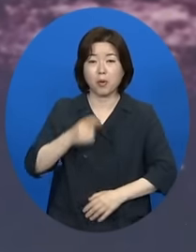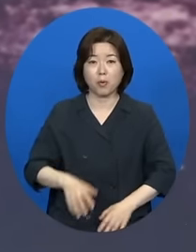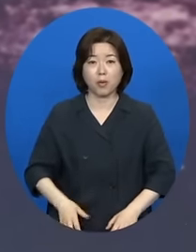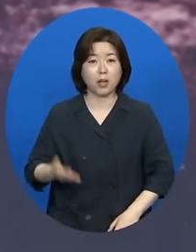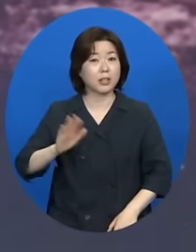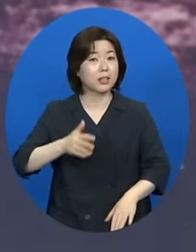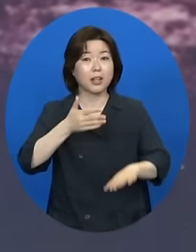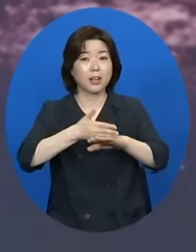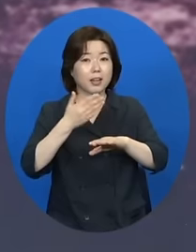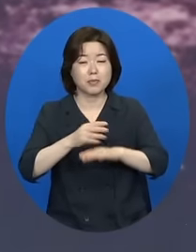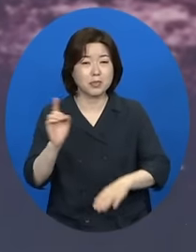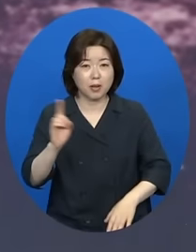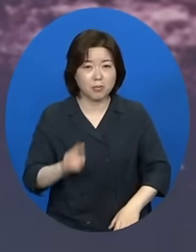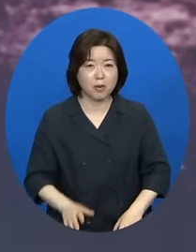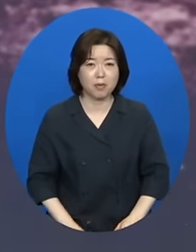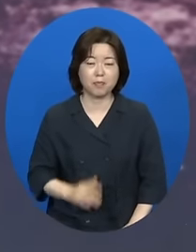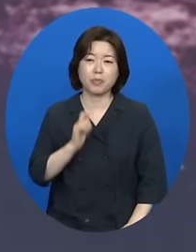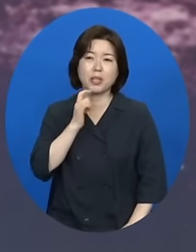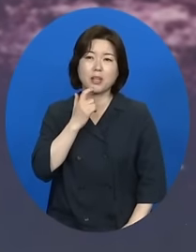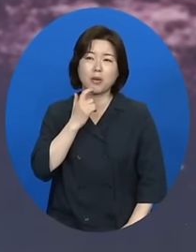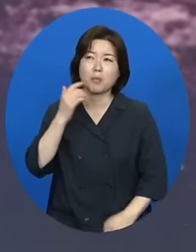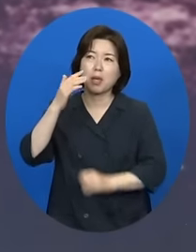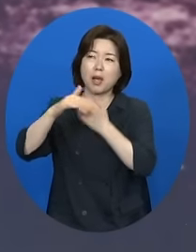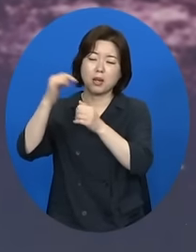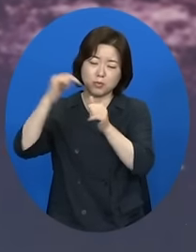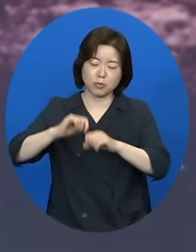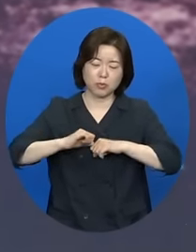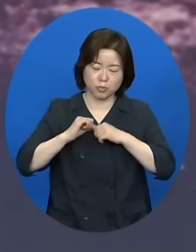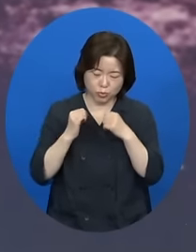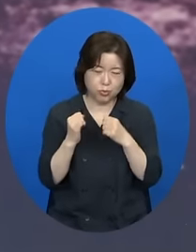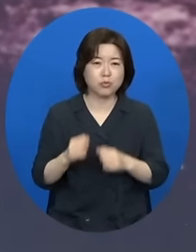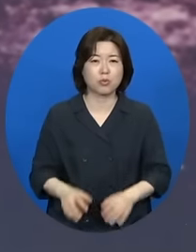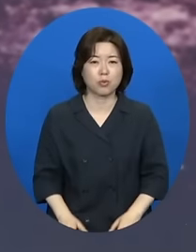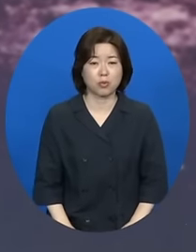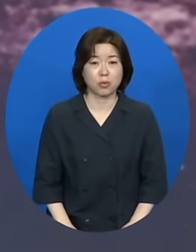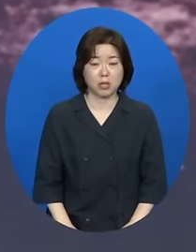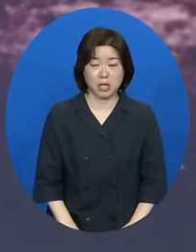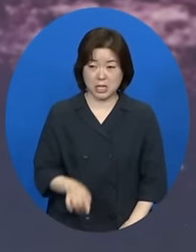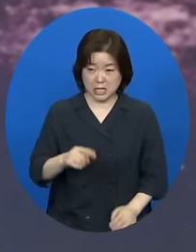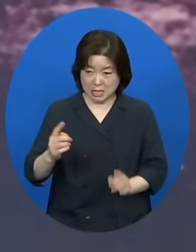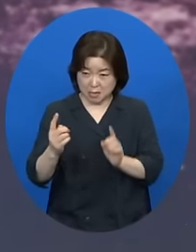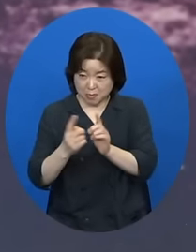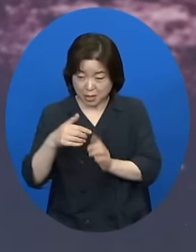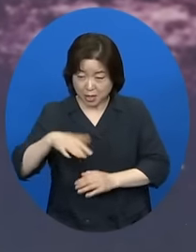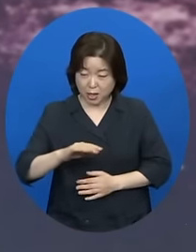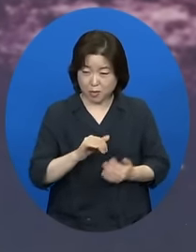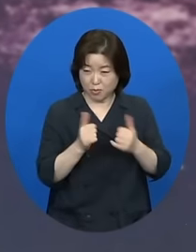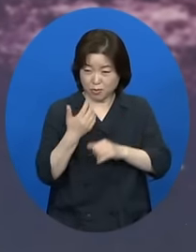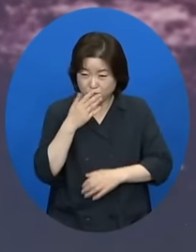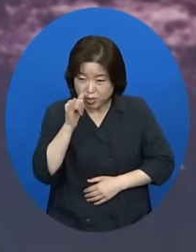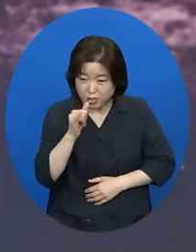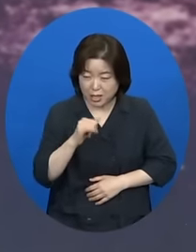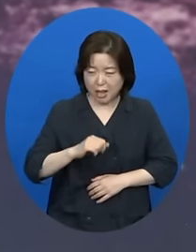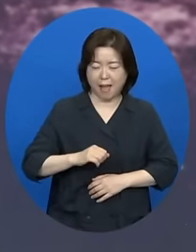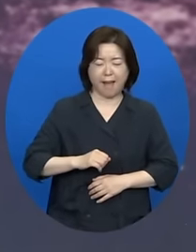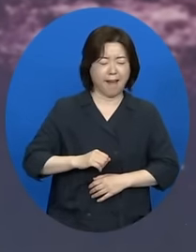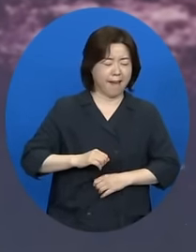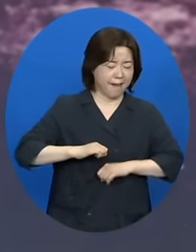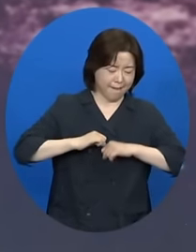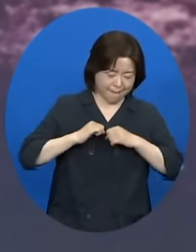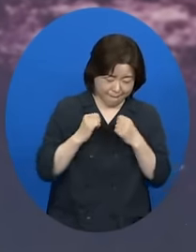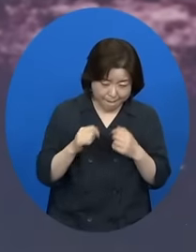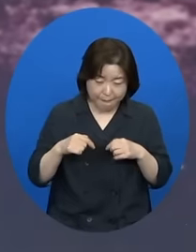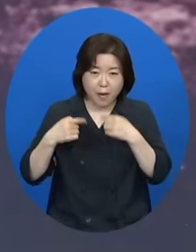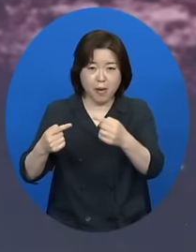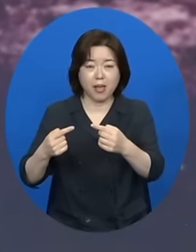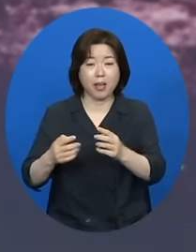감사하게도 야곱이 순종했잖아요. 죽을 수도 있었지만 순종해서 앞으로 나아갔단 말이에요.